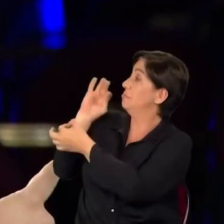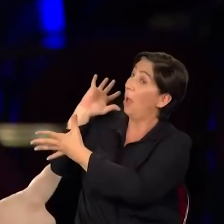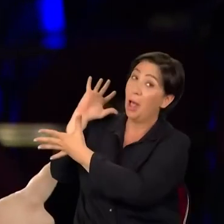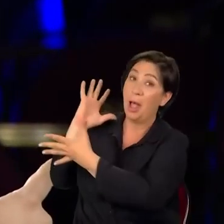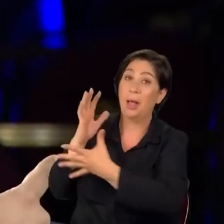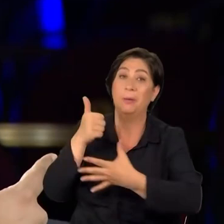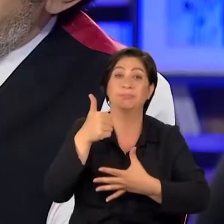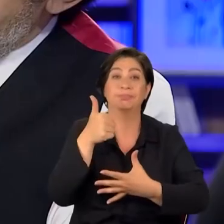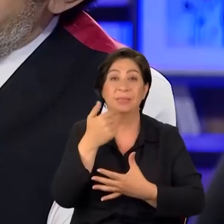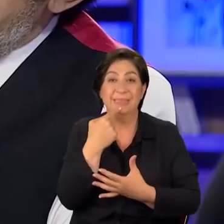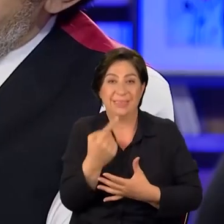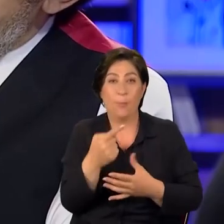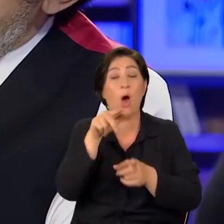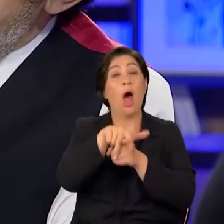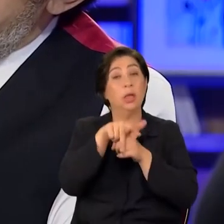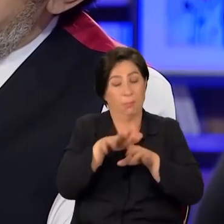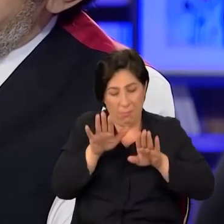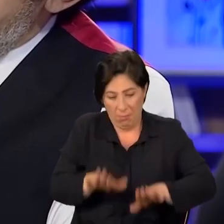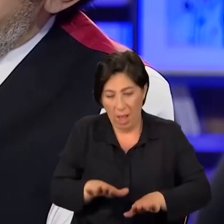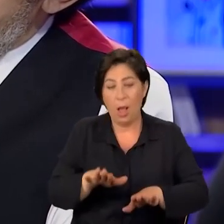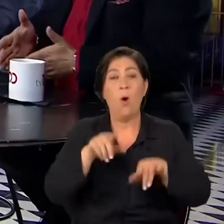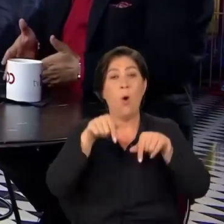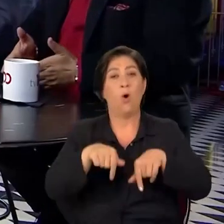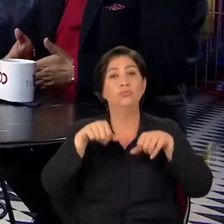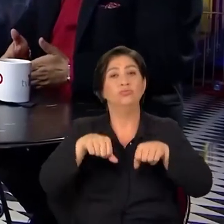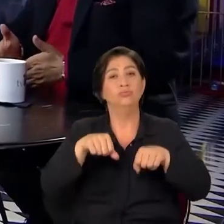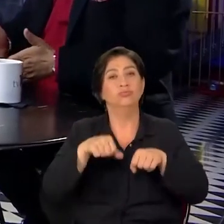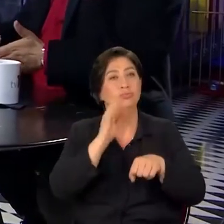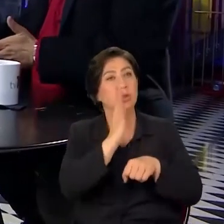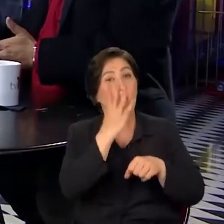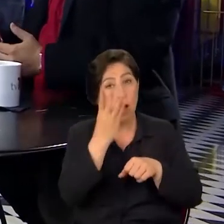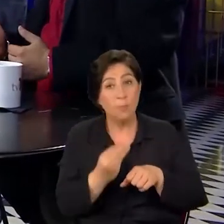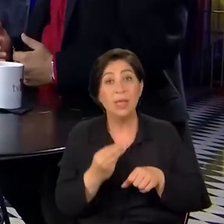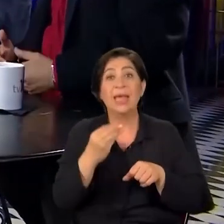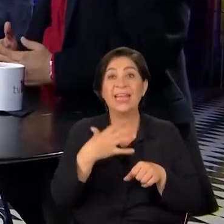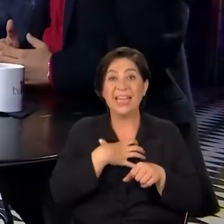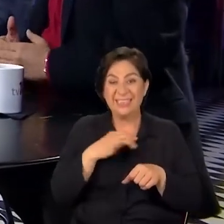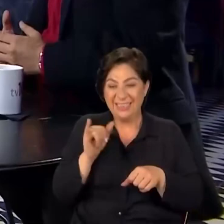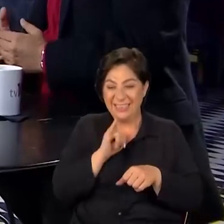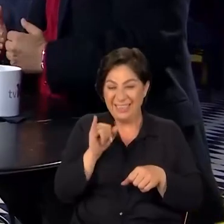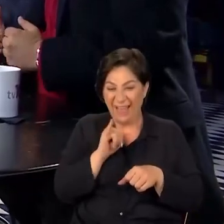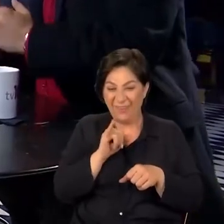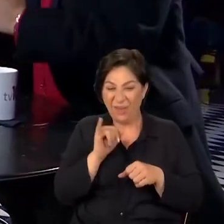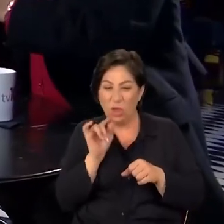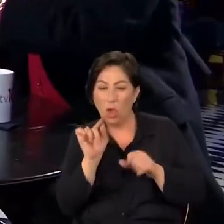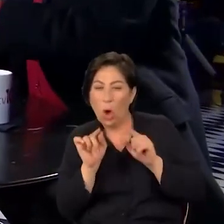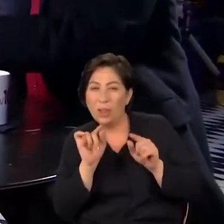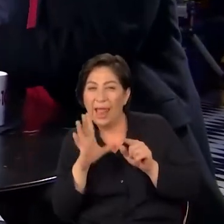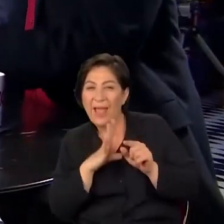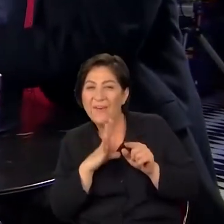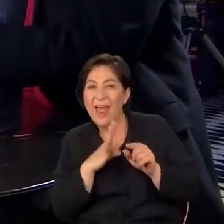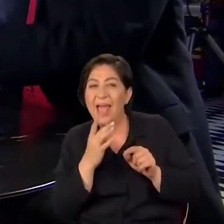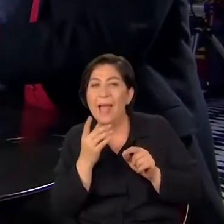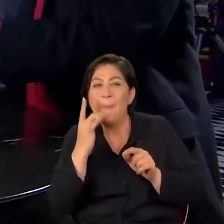atabiliyor olmalı. Ha, atın üstünde de olmalı, işte seviyor da olmalı. Zaafları olduğuna dair